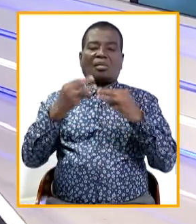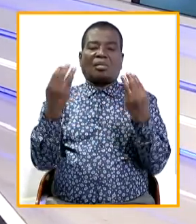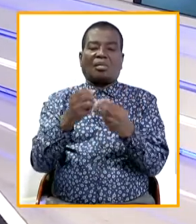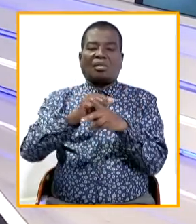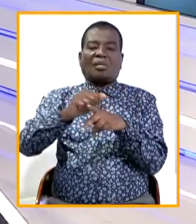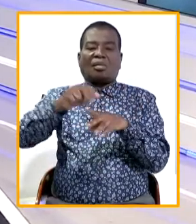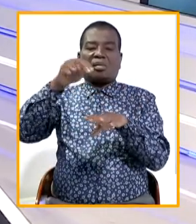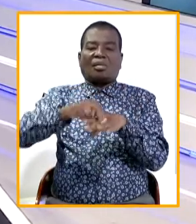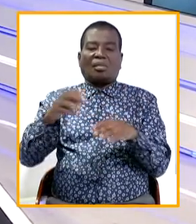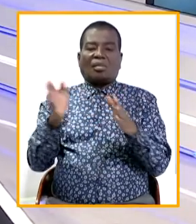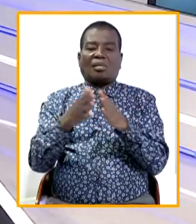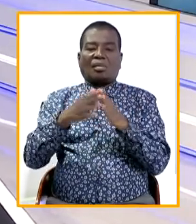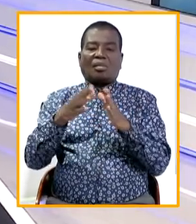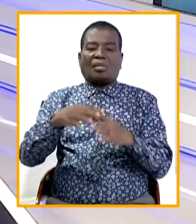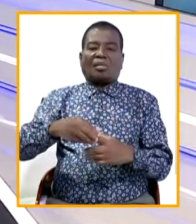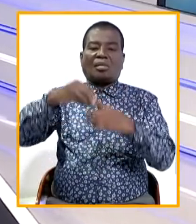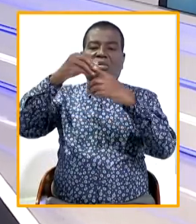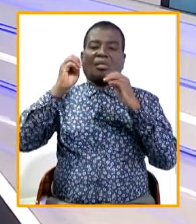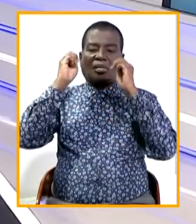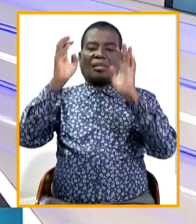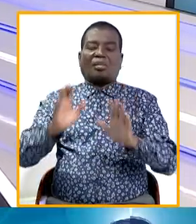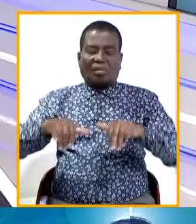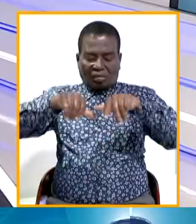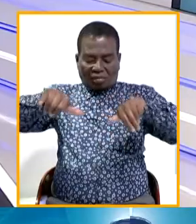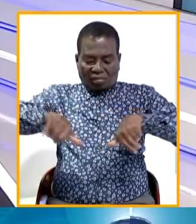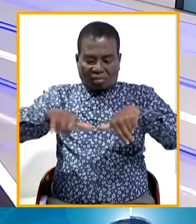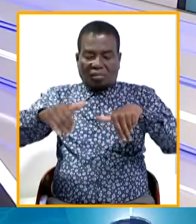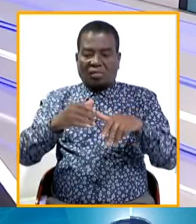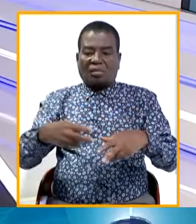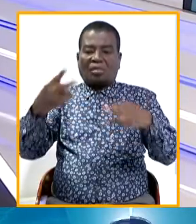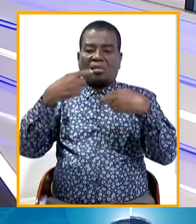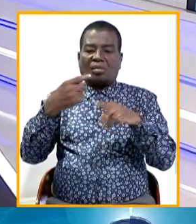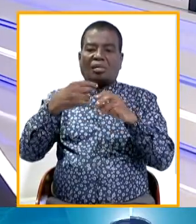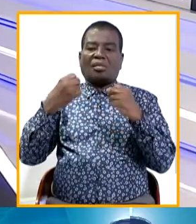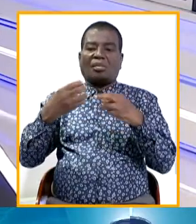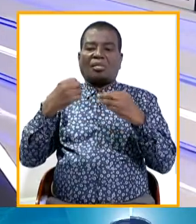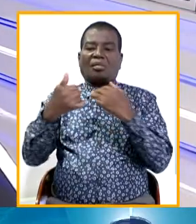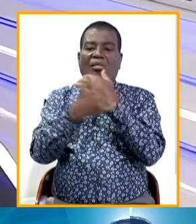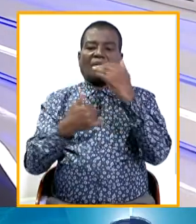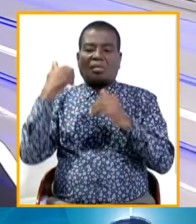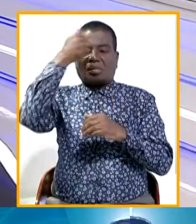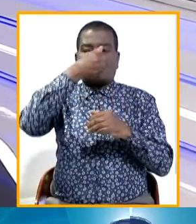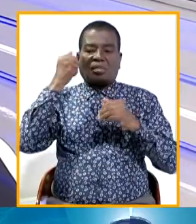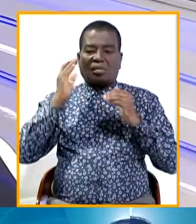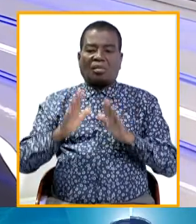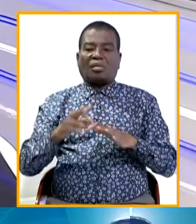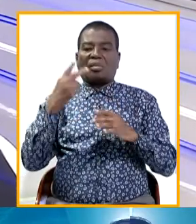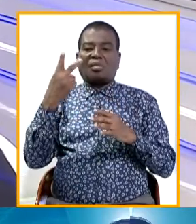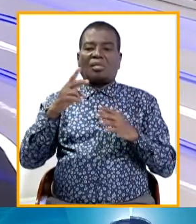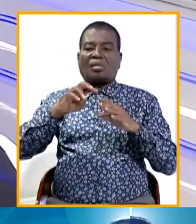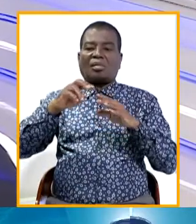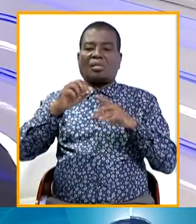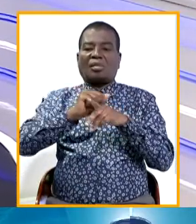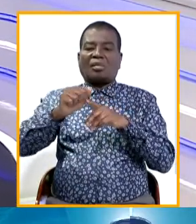qui a réuni des experts, des enseignants et des chercheurs provenant de plusieurs pays africains. Deux sessions de formation